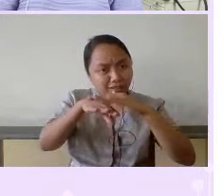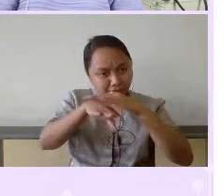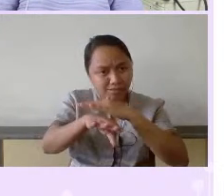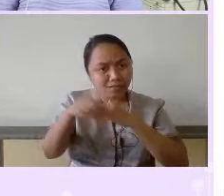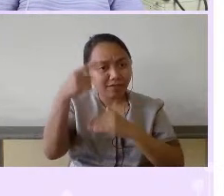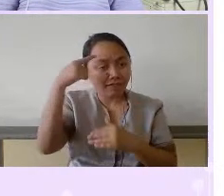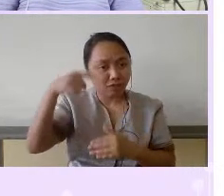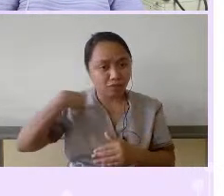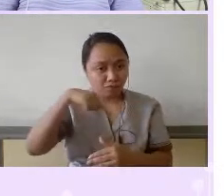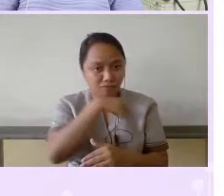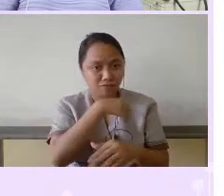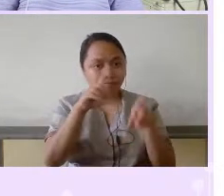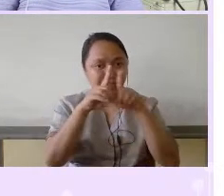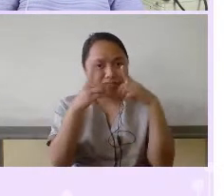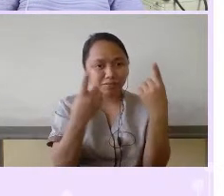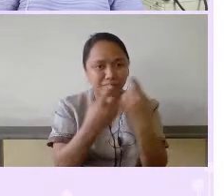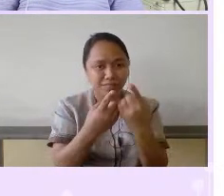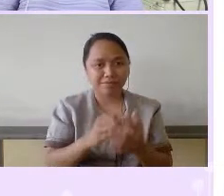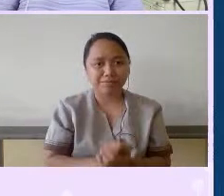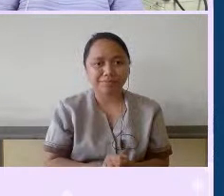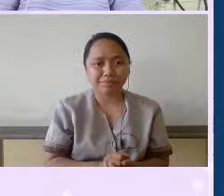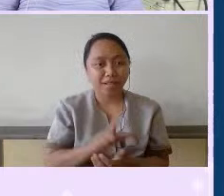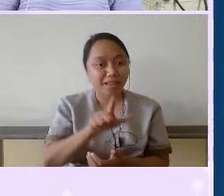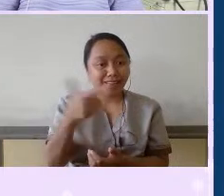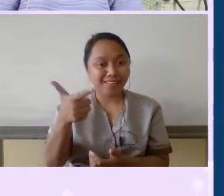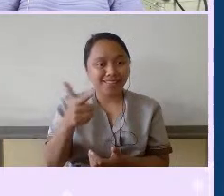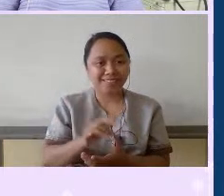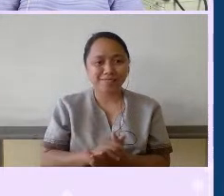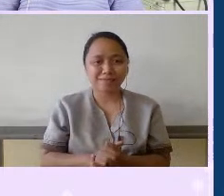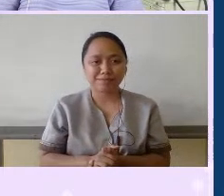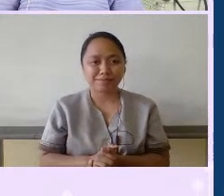employment. Next slide,